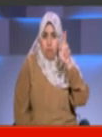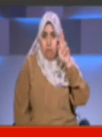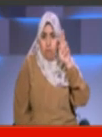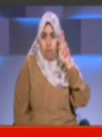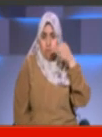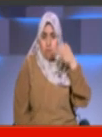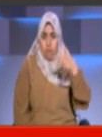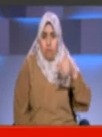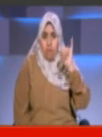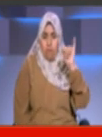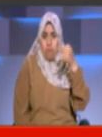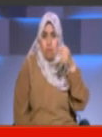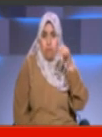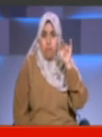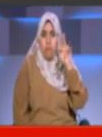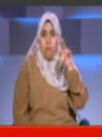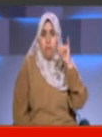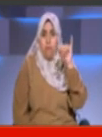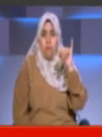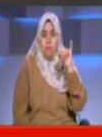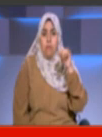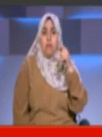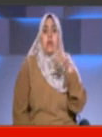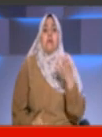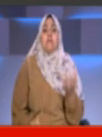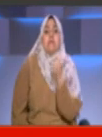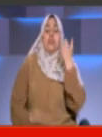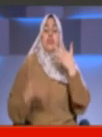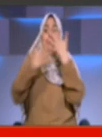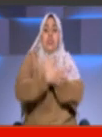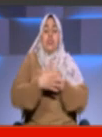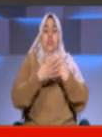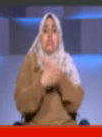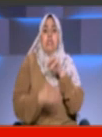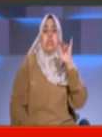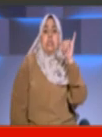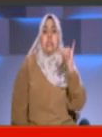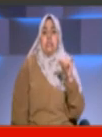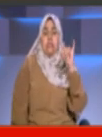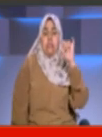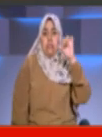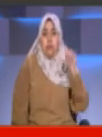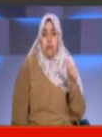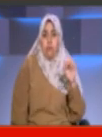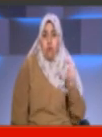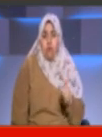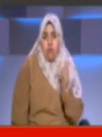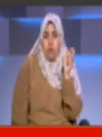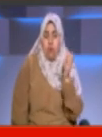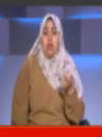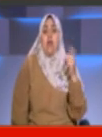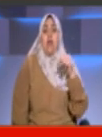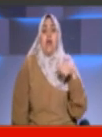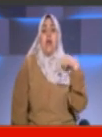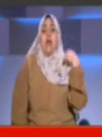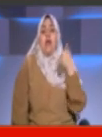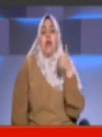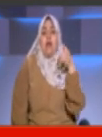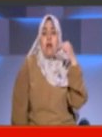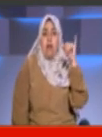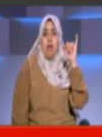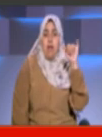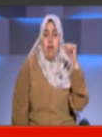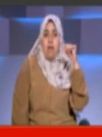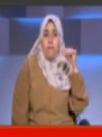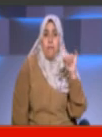بالله محمود عبد الوهاب مالك شركة تيم وان برودكشن، أحمد ماهر عزت مدير ومشرف استوديو